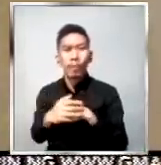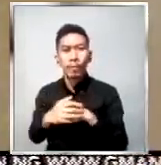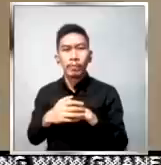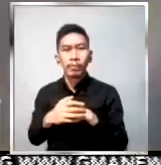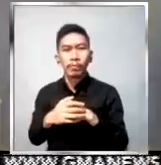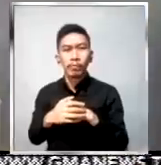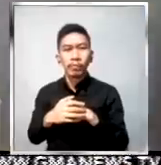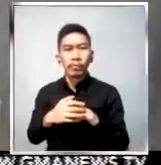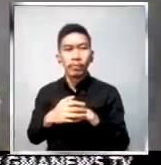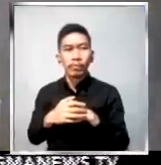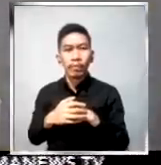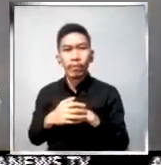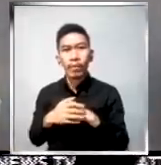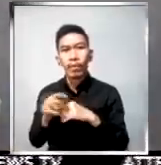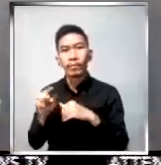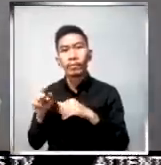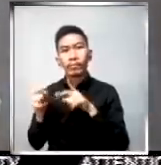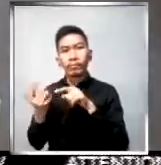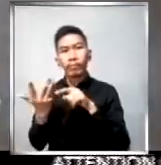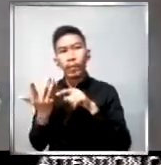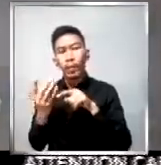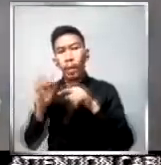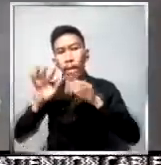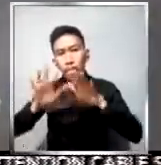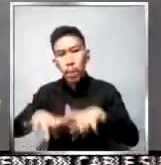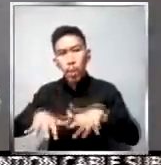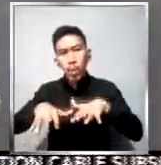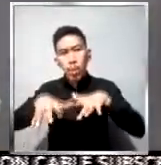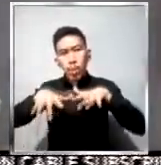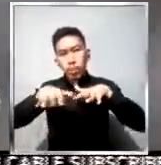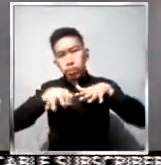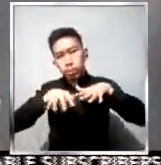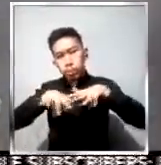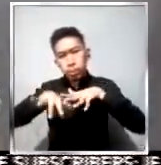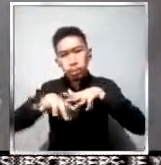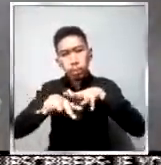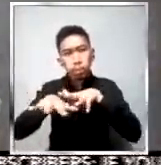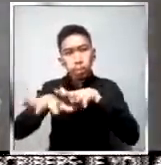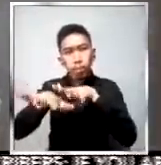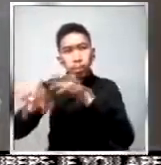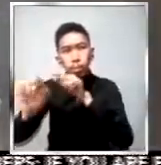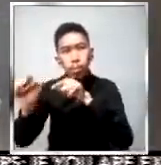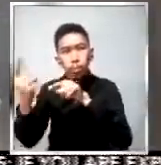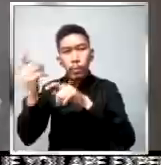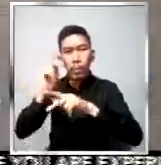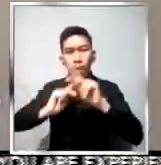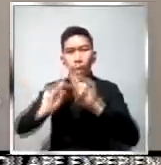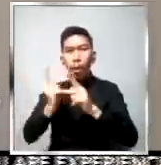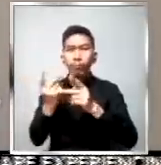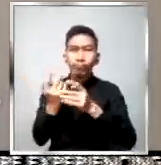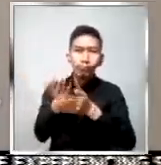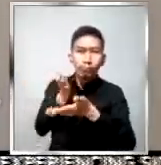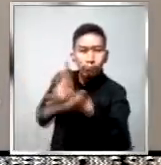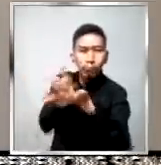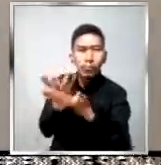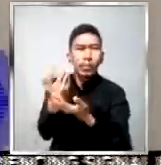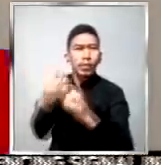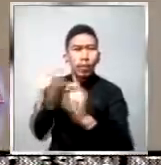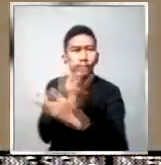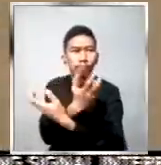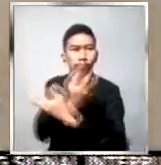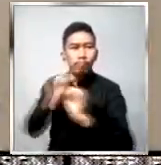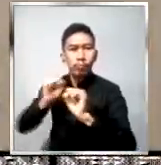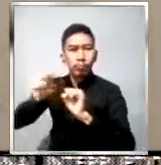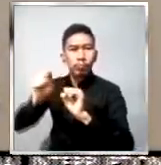Malakas na agos ng baha naman ang nilalabanan ng mga rescuer habang sinasagip ang 2 pamilya sa Basay, Negros